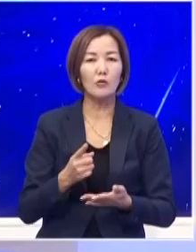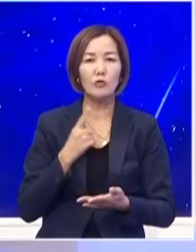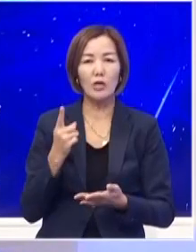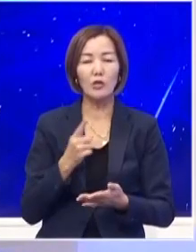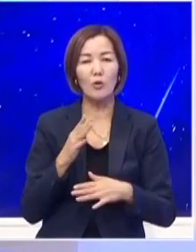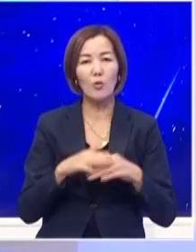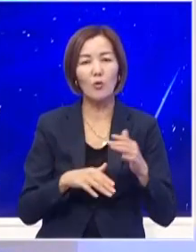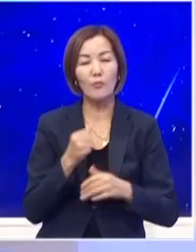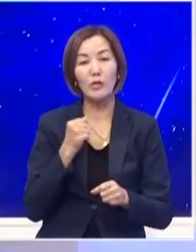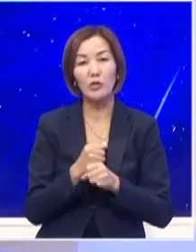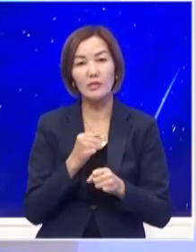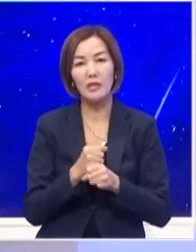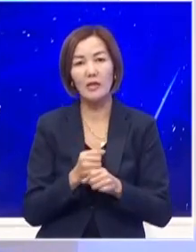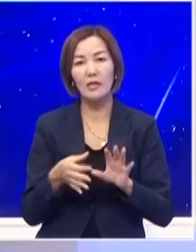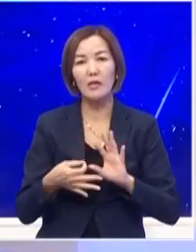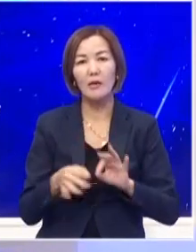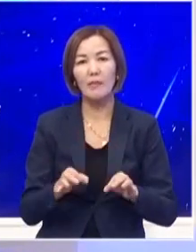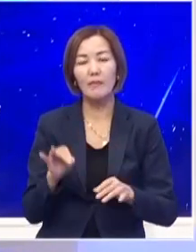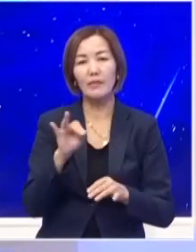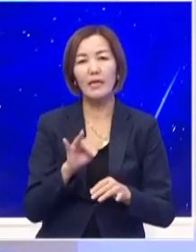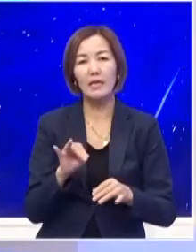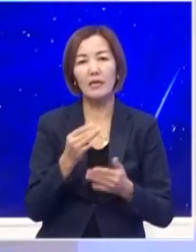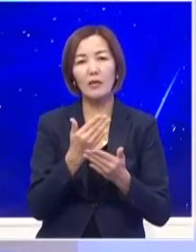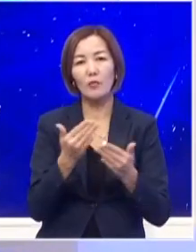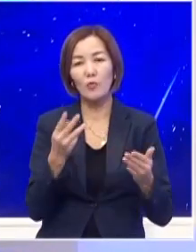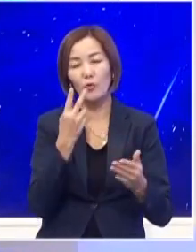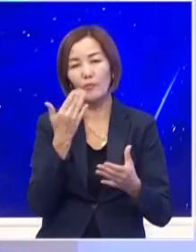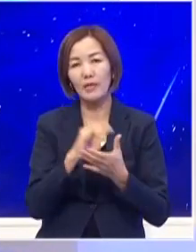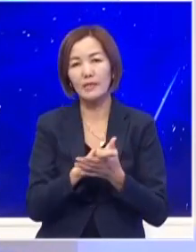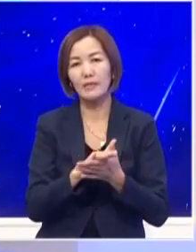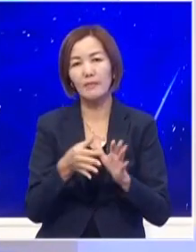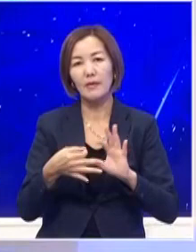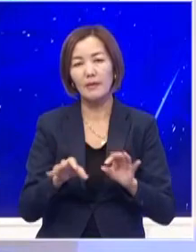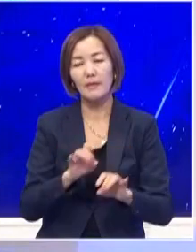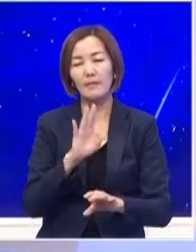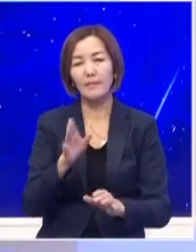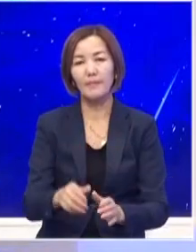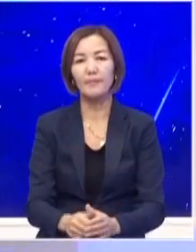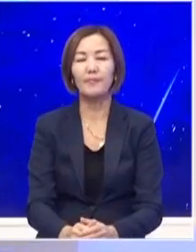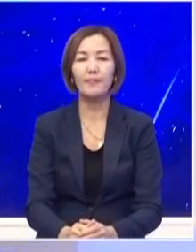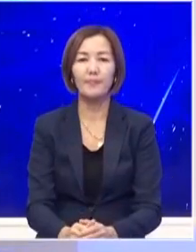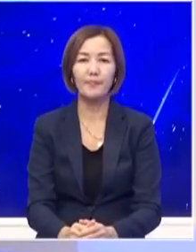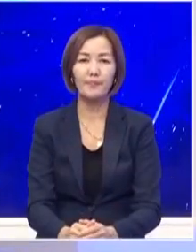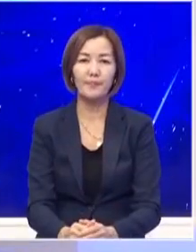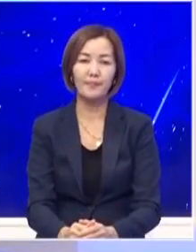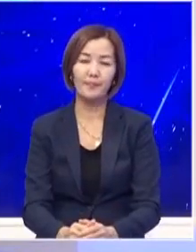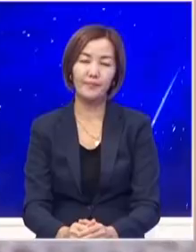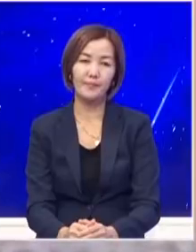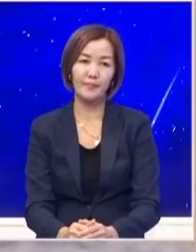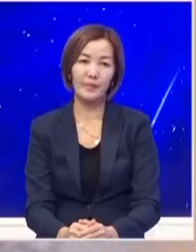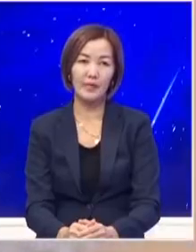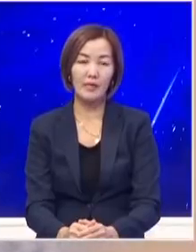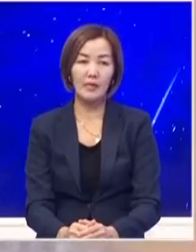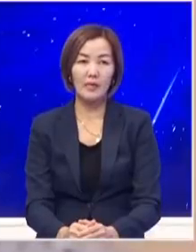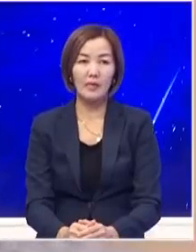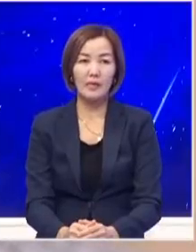ұстаның өз қолымен жасалған. Толығырақ мұражайға барып, тарихи туындыларымен танысып қайтқан тілшіміз Мәди Мәлік баяндасын.